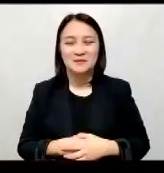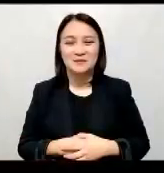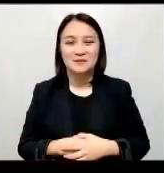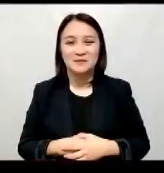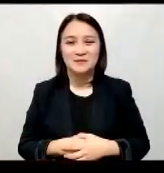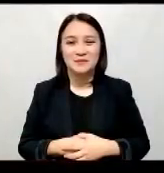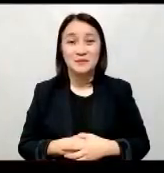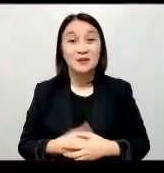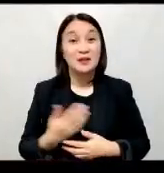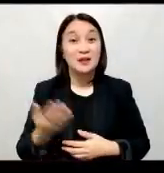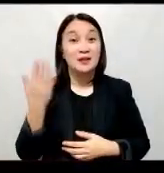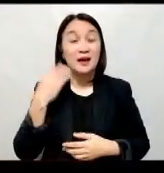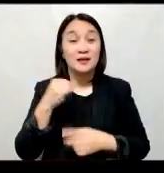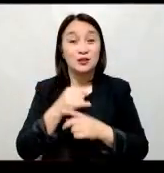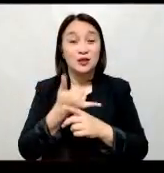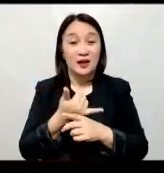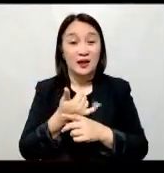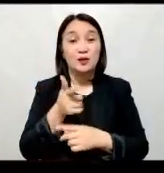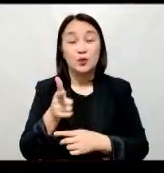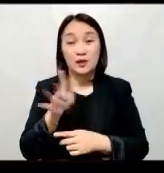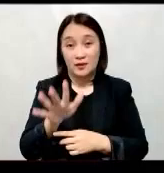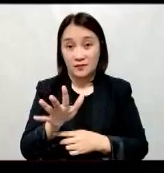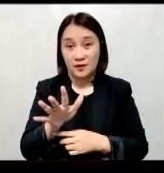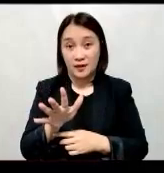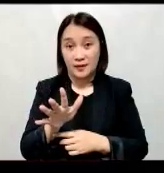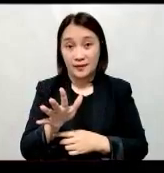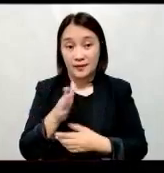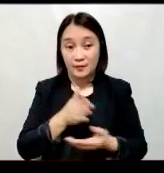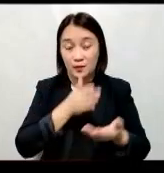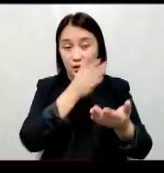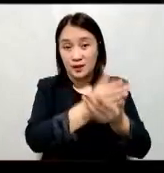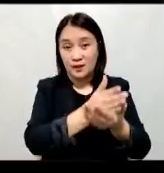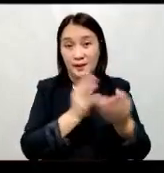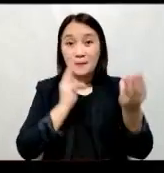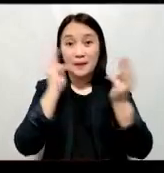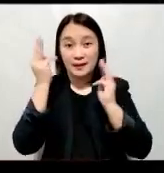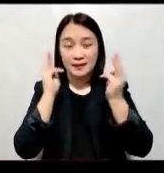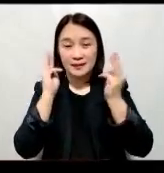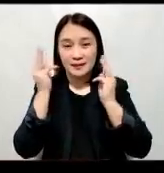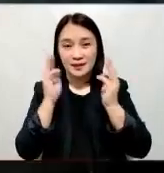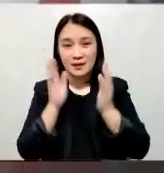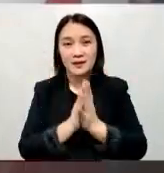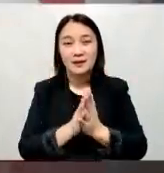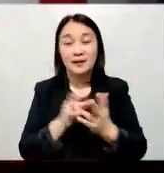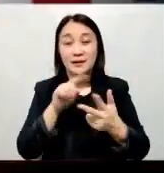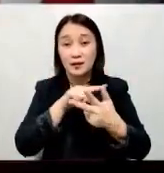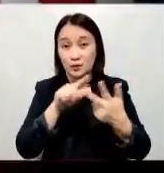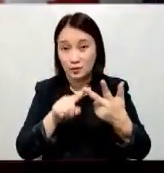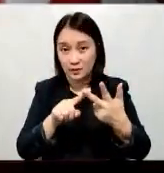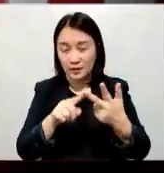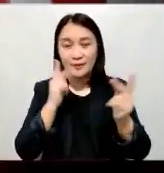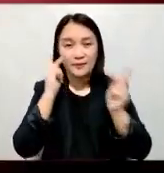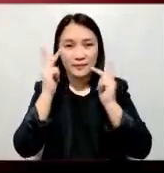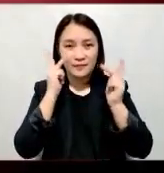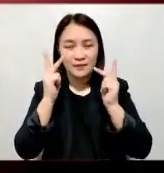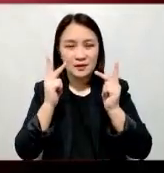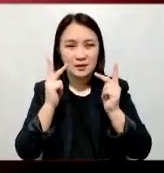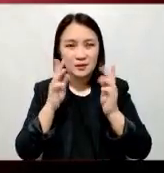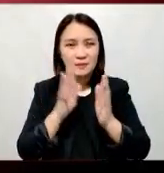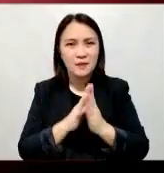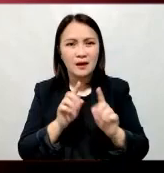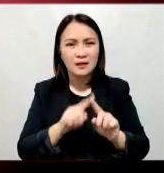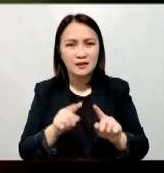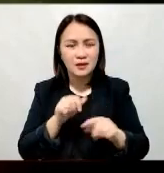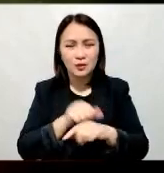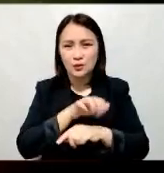Noong July 25, nagtungo si Pangulong Bongbong Marcos Jr. sa Malaysia para sa tatlong araw na state visit. Kasabay naman ito ay kumalat ng isang YouTube